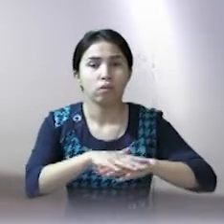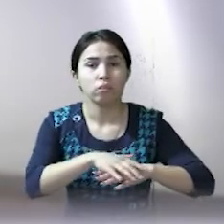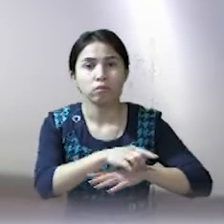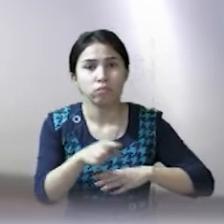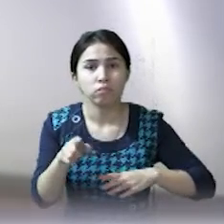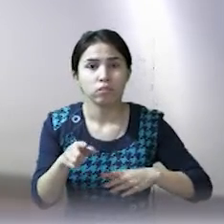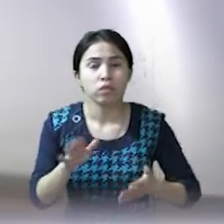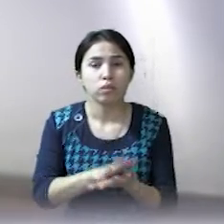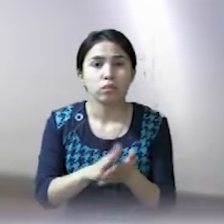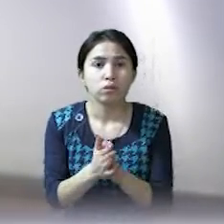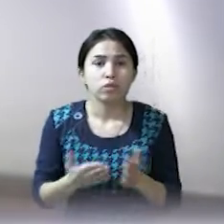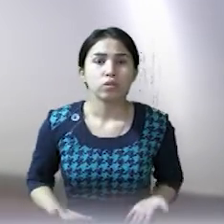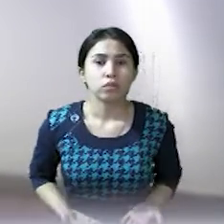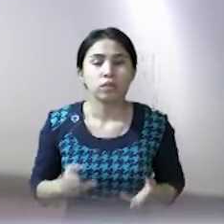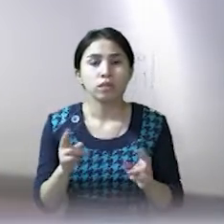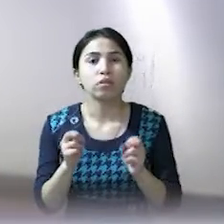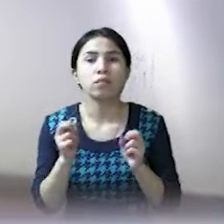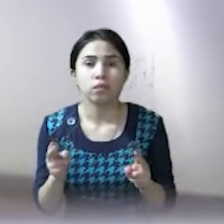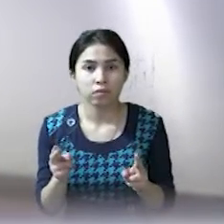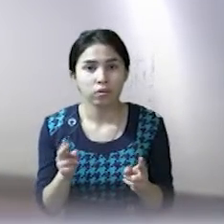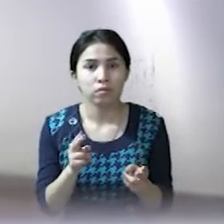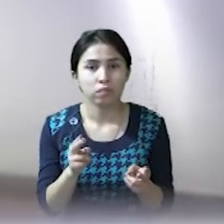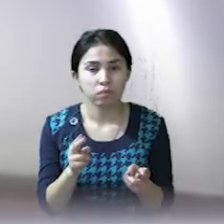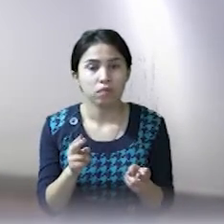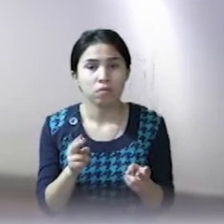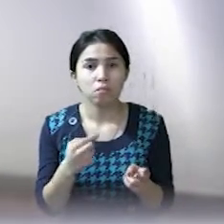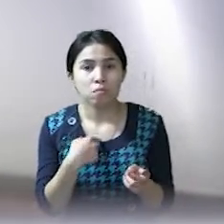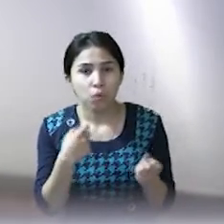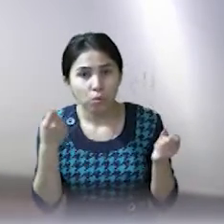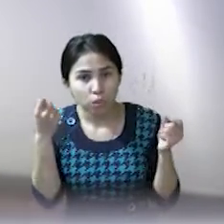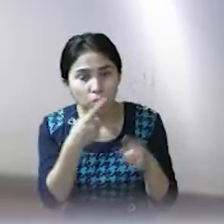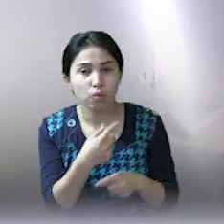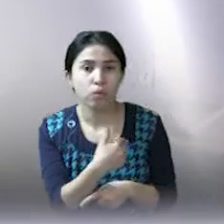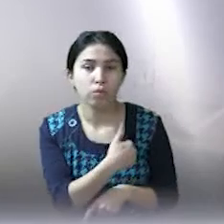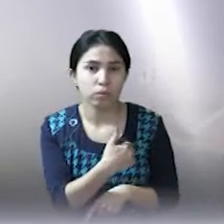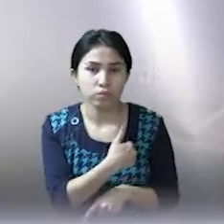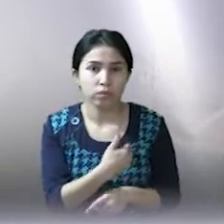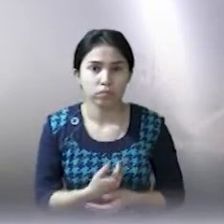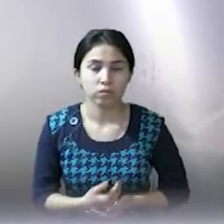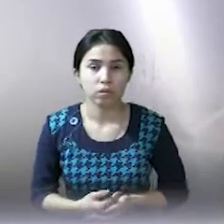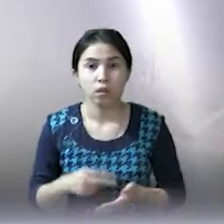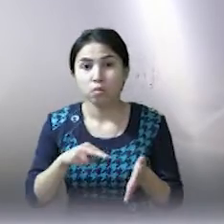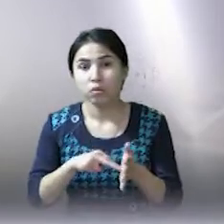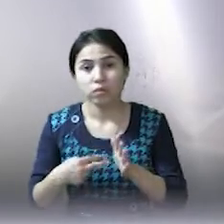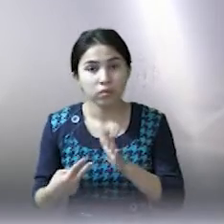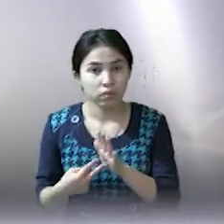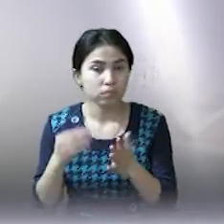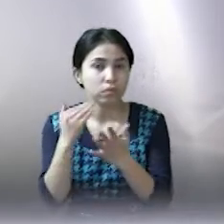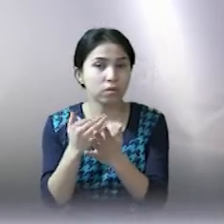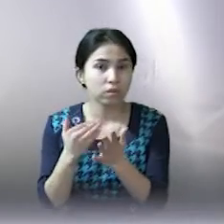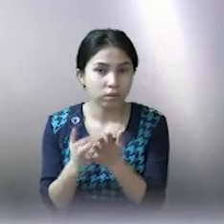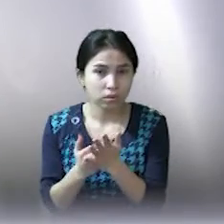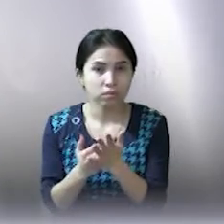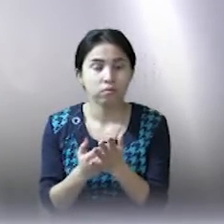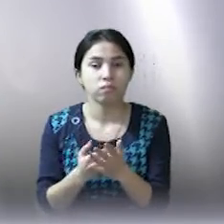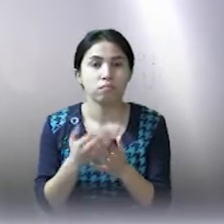халықтың тұрмысы қалай екен, әл ауқаты қалай екен, соны біл деп жіберген бізді. Пилоттық жоба бойынша бұл елді мекеннің